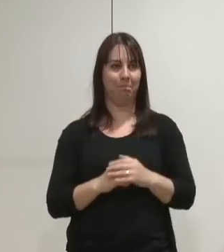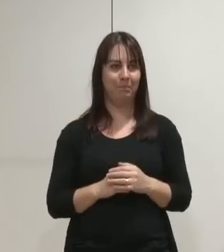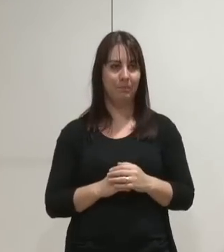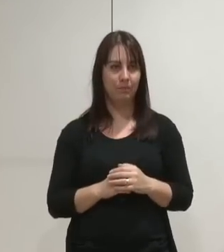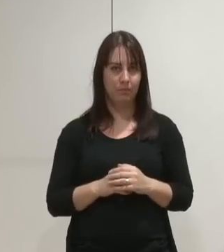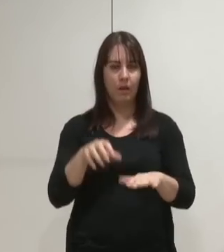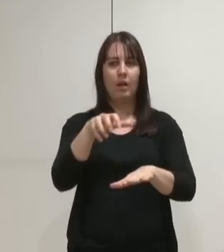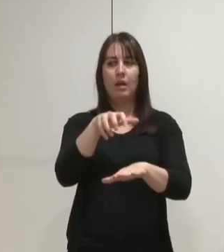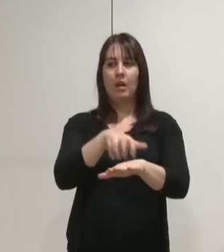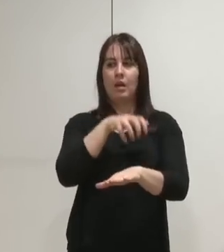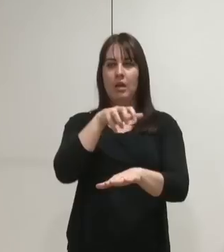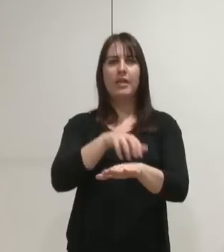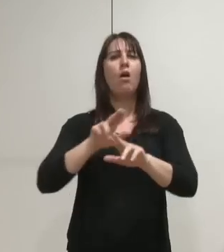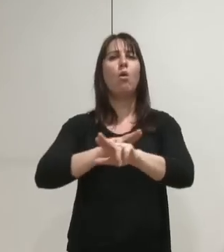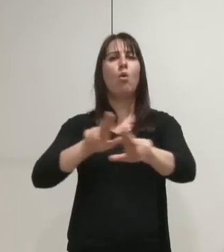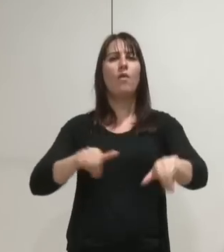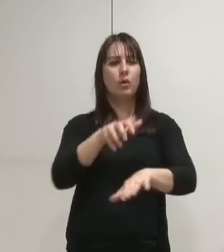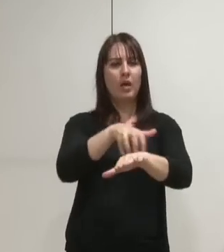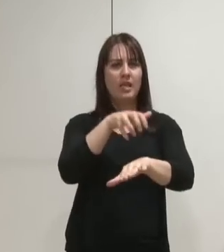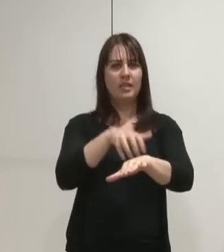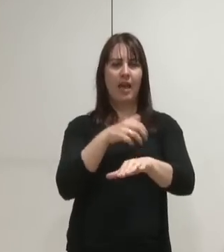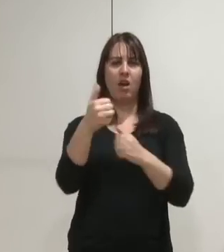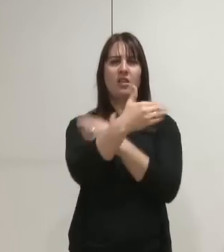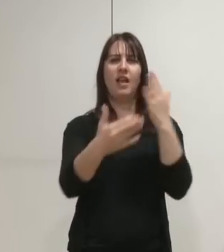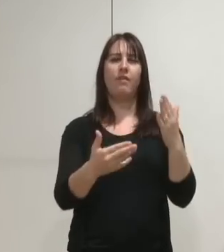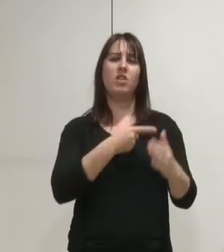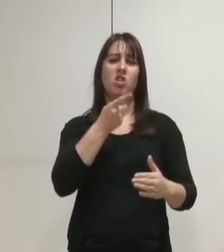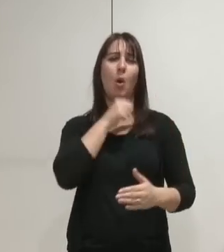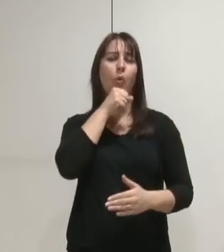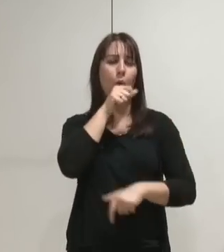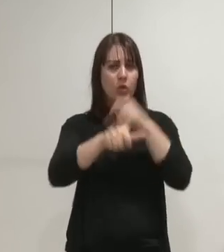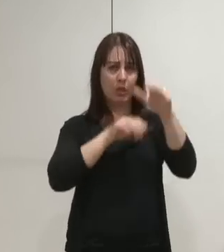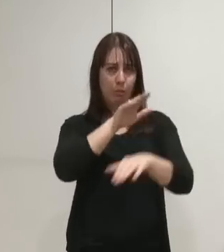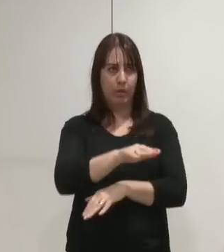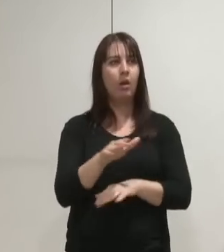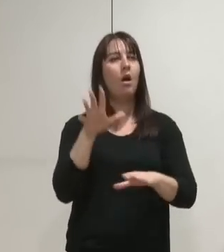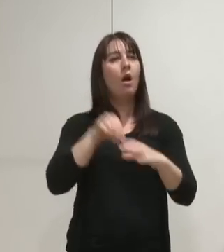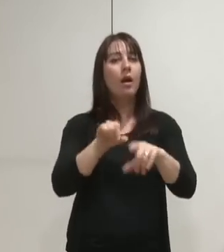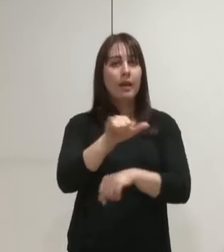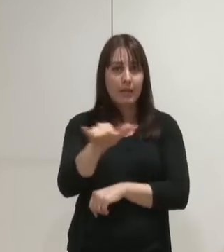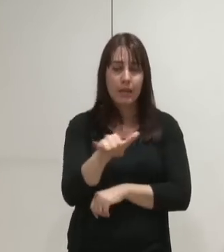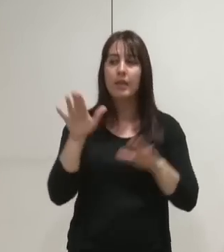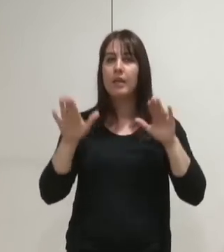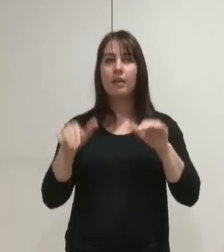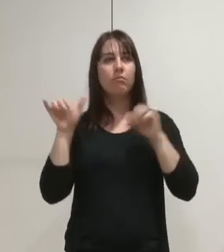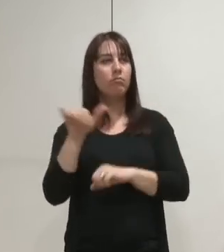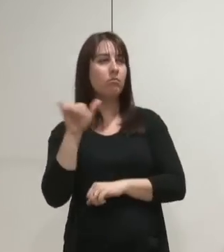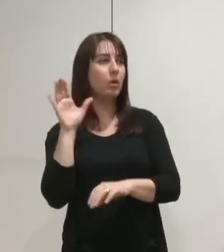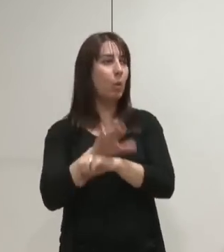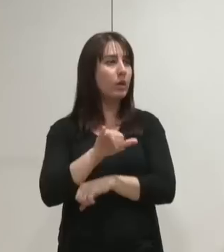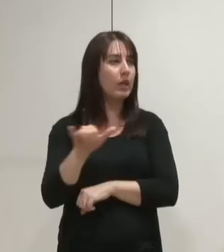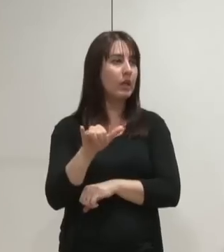iser cette fois-ci c'est une convention avec iser gérontologie qui prend pas part au vote qui s'abstient qui est contre qui est